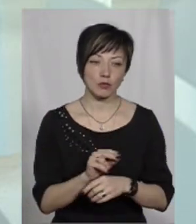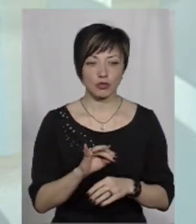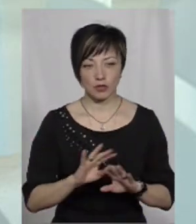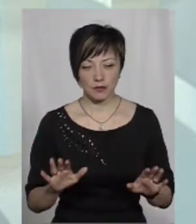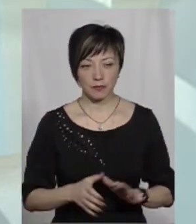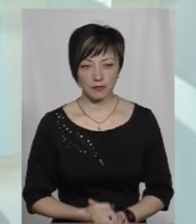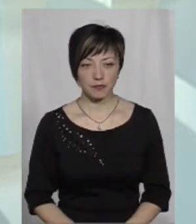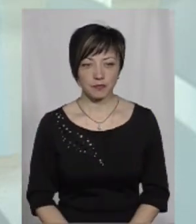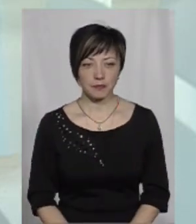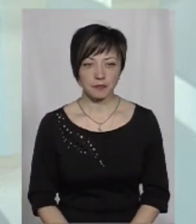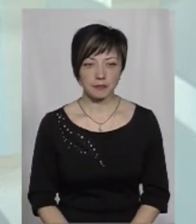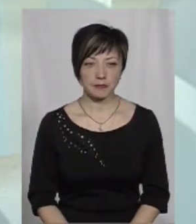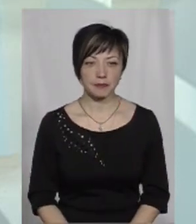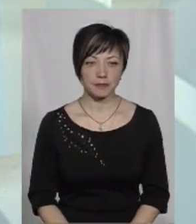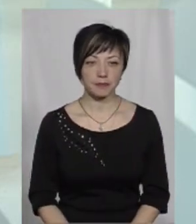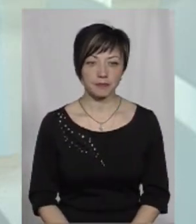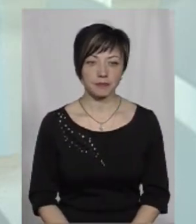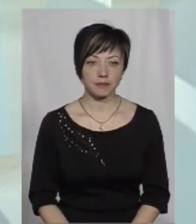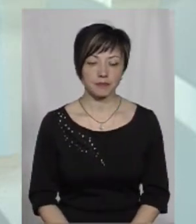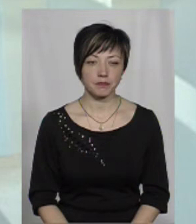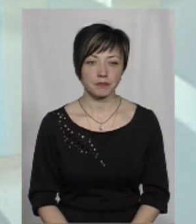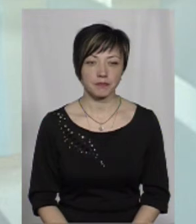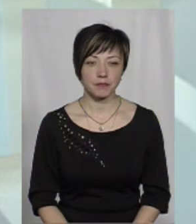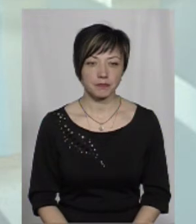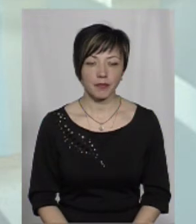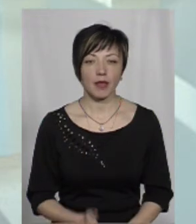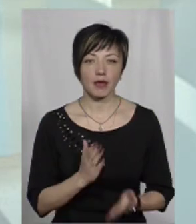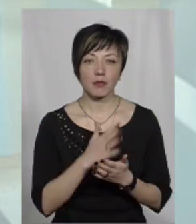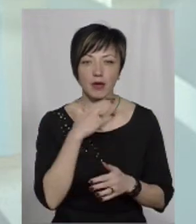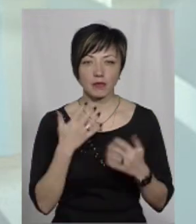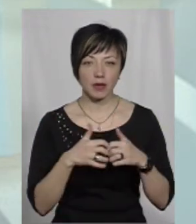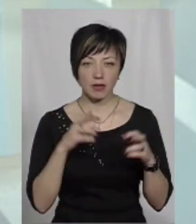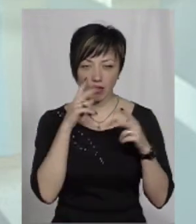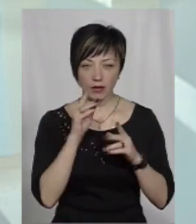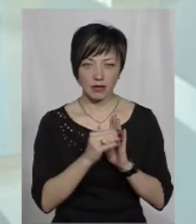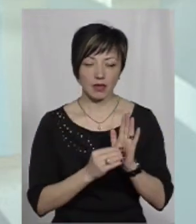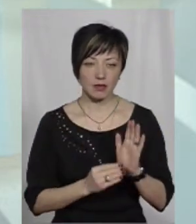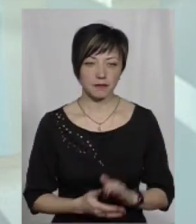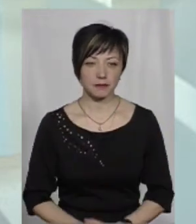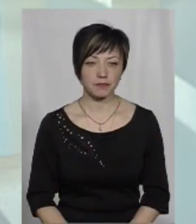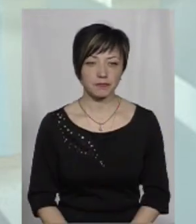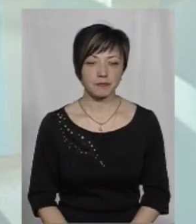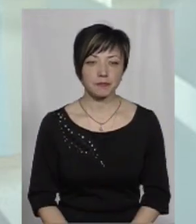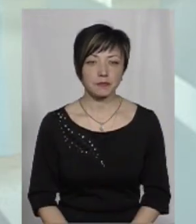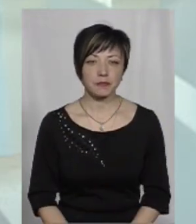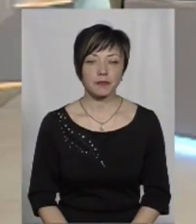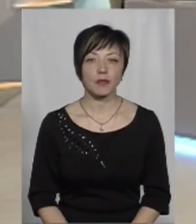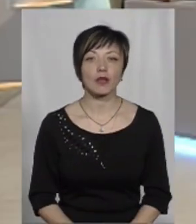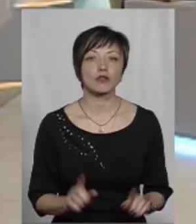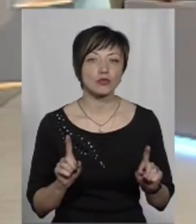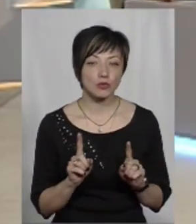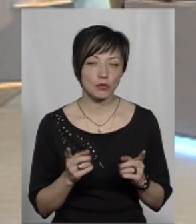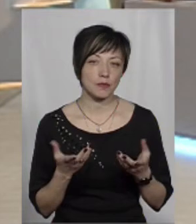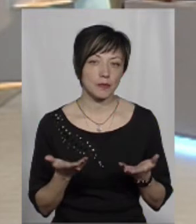не відповідає. Бо багато також приладів є китайських, так, які показують неправдиві дані для споживача. Так, ну